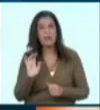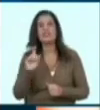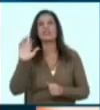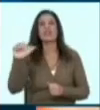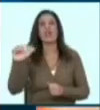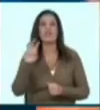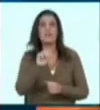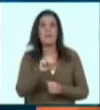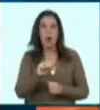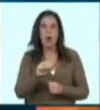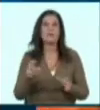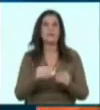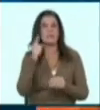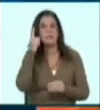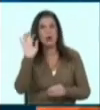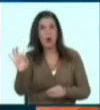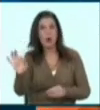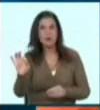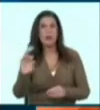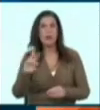ילך לאופוזיציה. לדעתי,